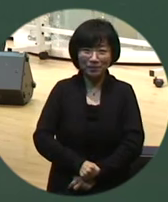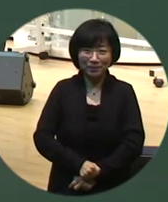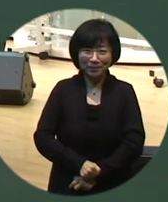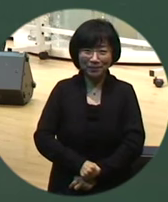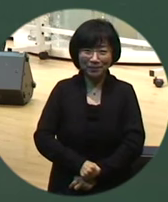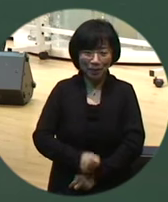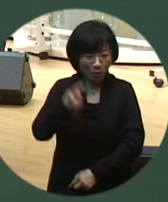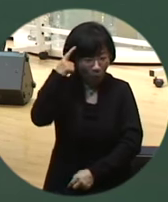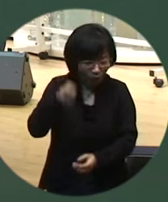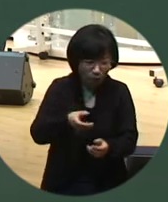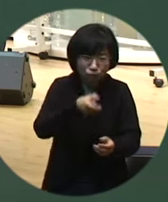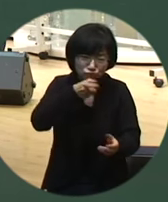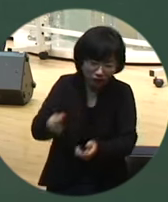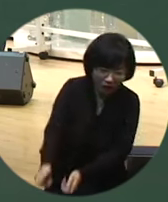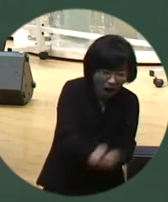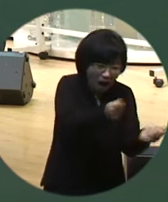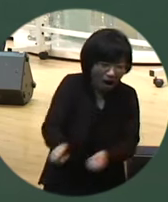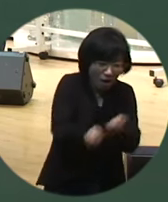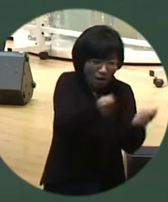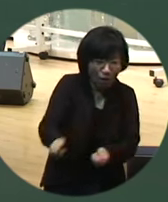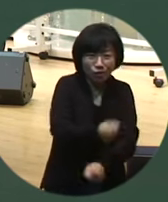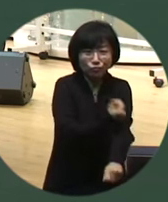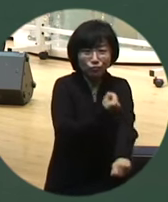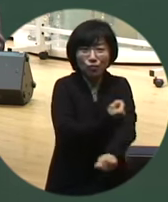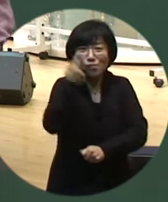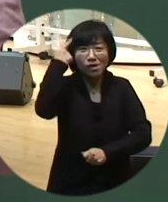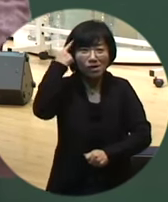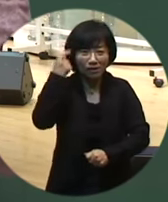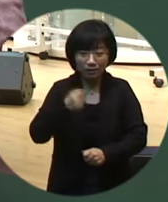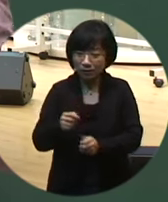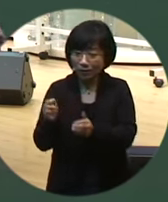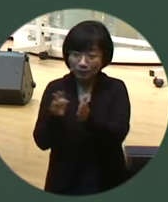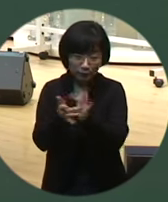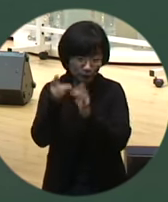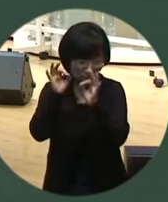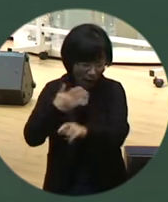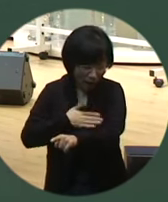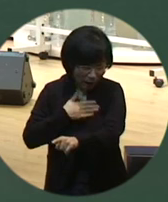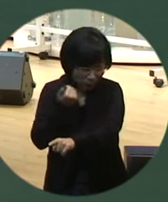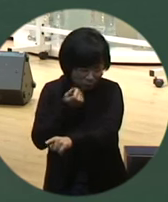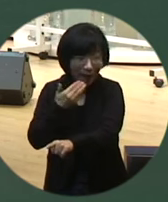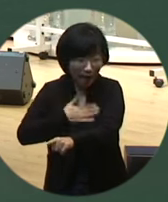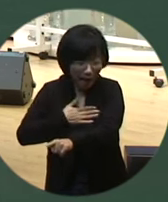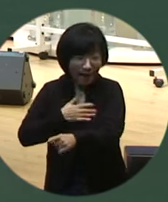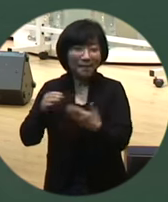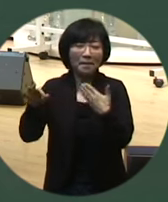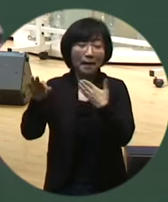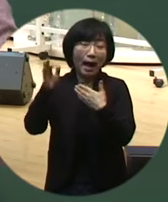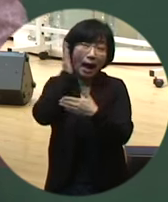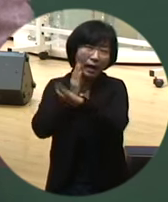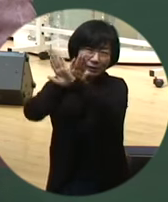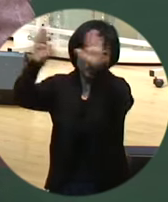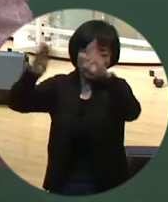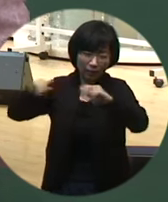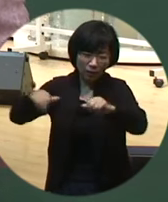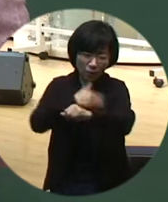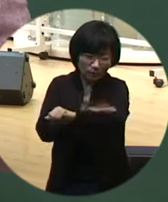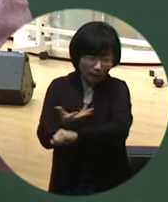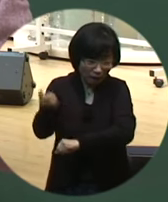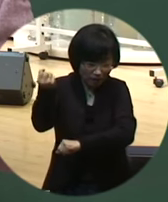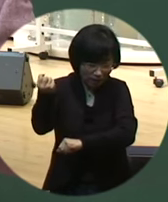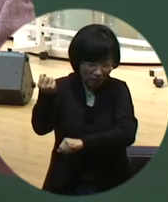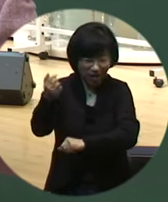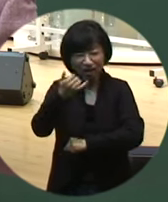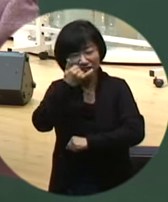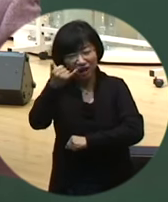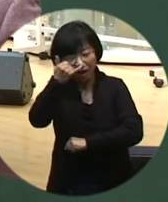The Lord is with us. 그분이 누굽니까? And who is that Lord? 하늘과 땅의 권세를 가진. He has all authority in heaven and earth. 만물이 그